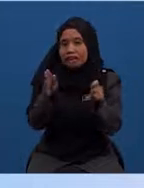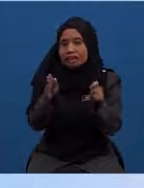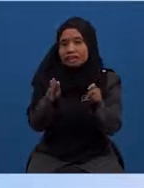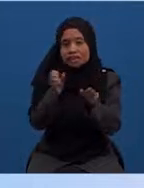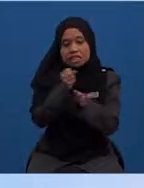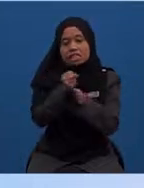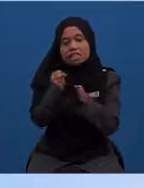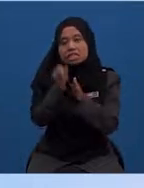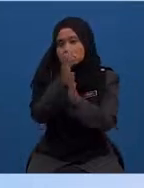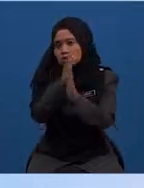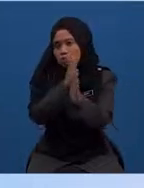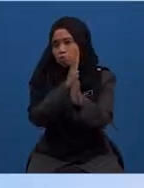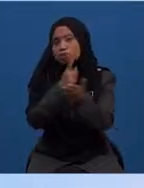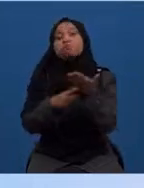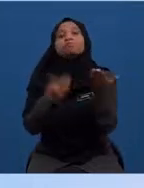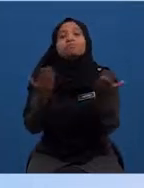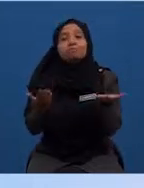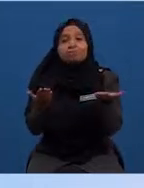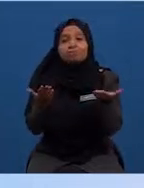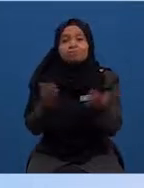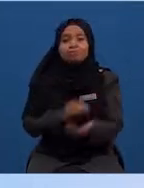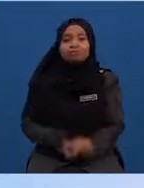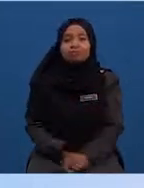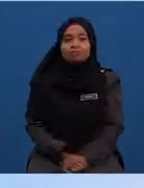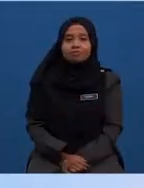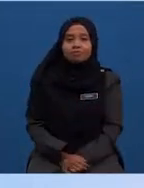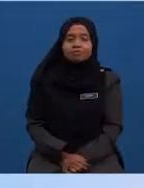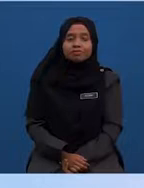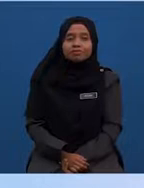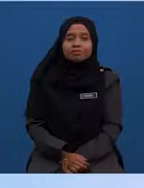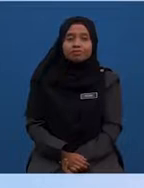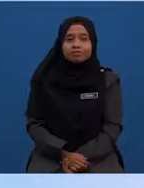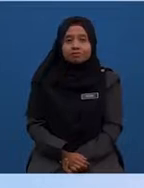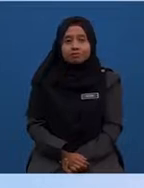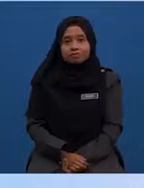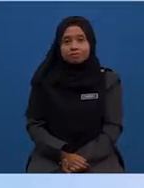lurus. Ha, cikgu beri sedikit masa untuk murid-murid fikirkan.